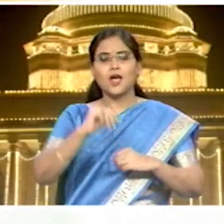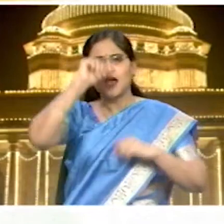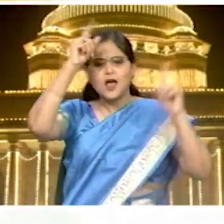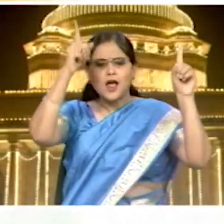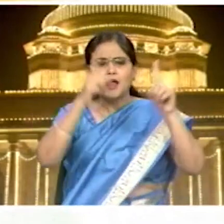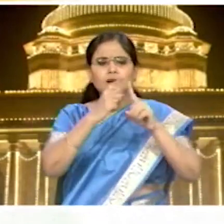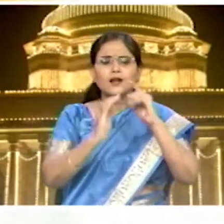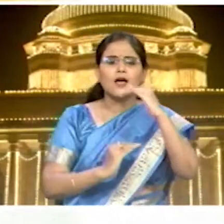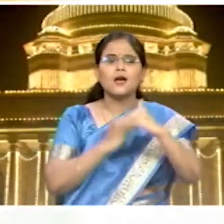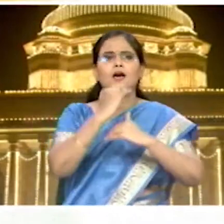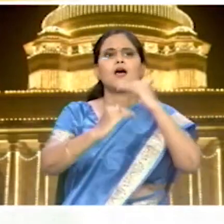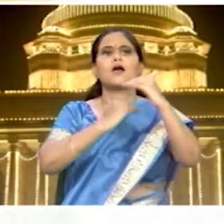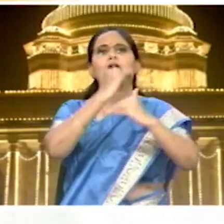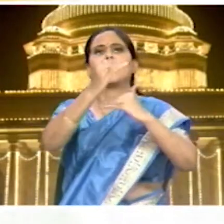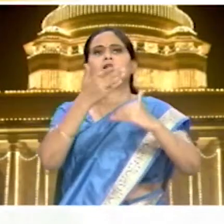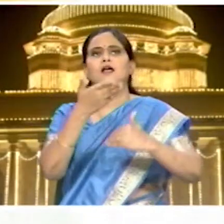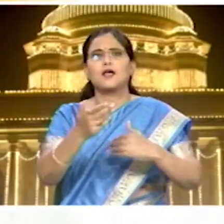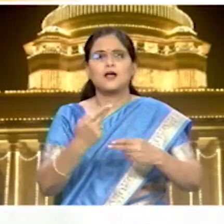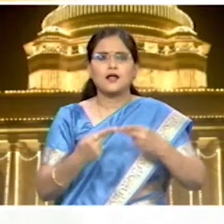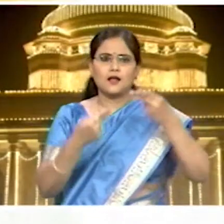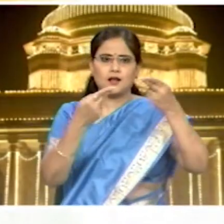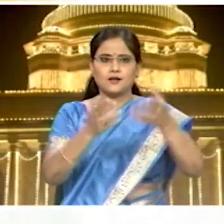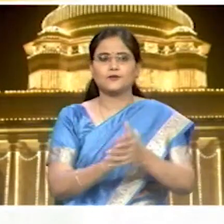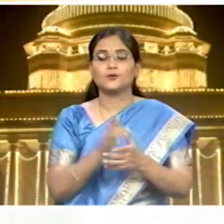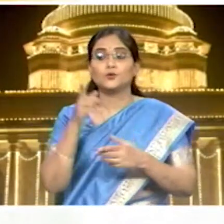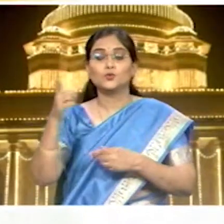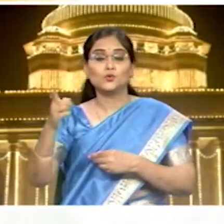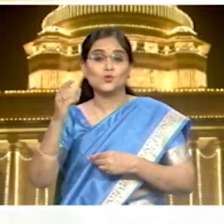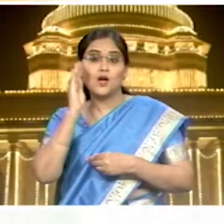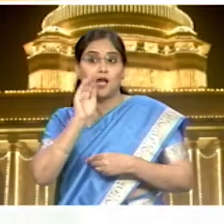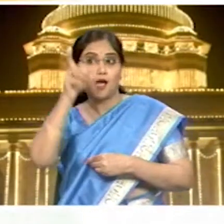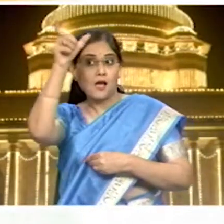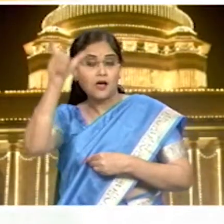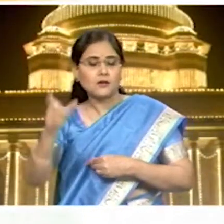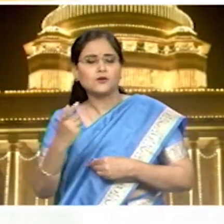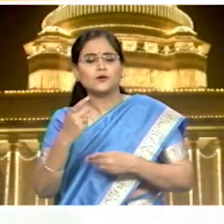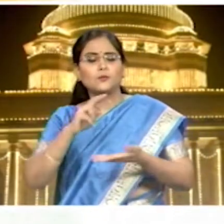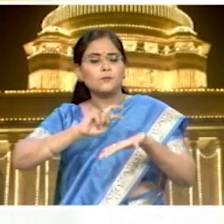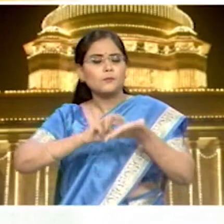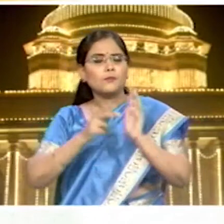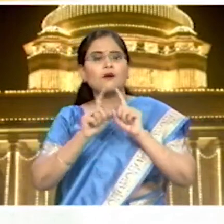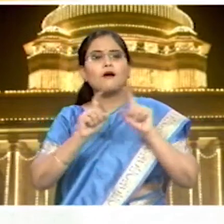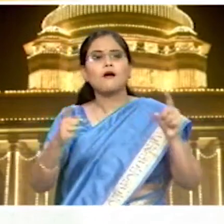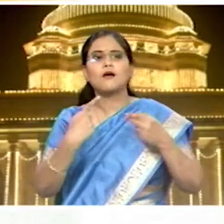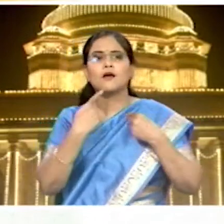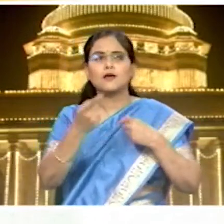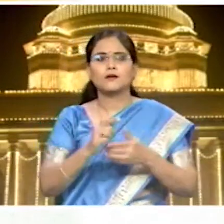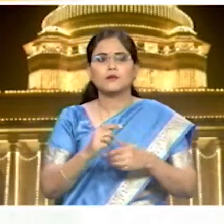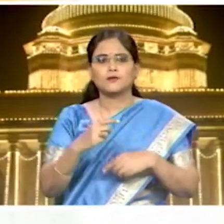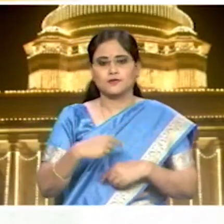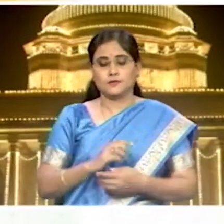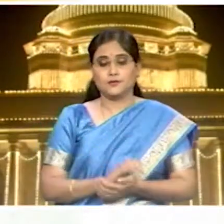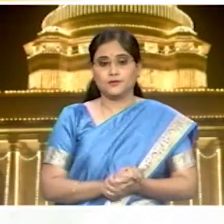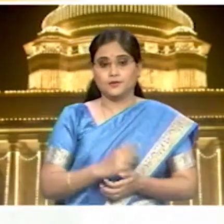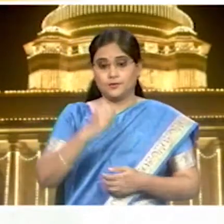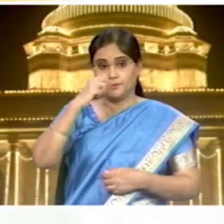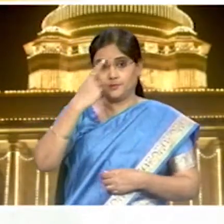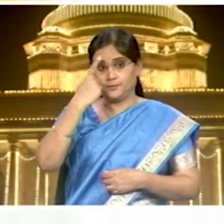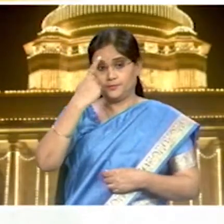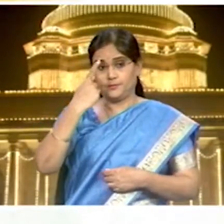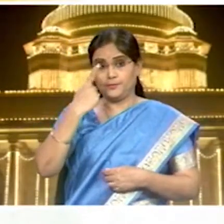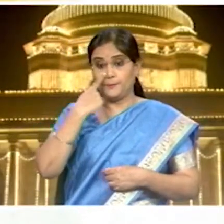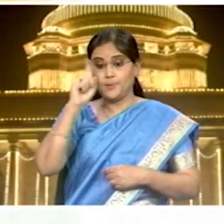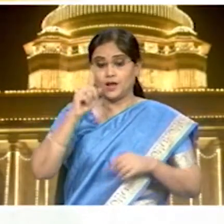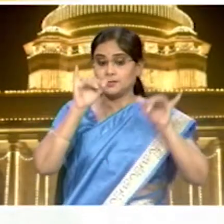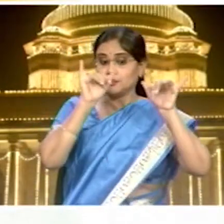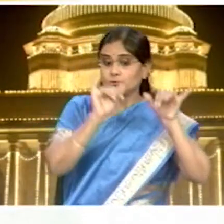उस राष्ट्रवादी कवि का स्पष्ट आह्वान है कि मातृभूमि तथा देशवासियों के उत्थान के